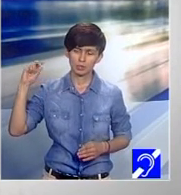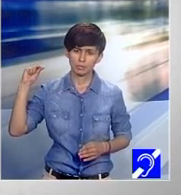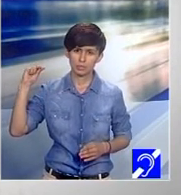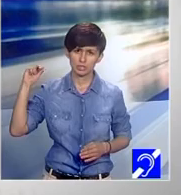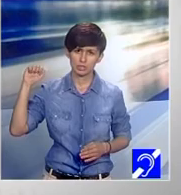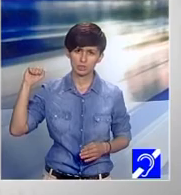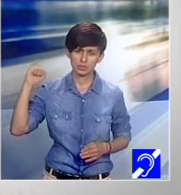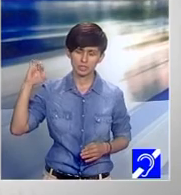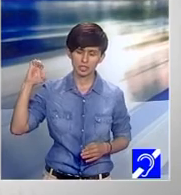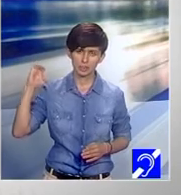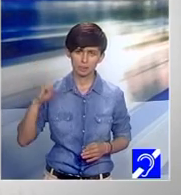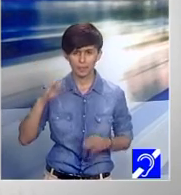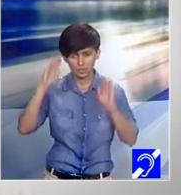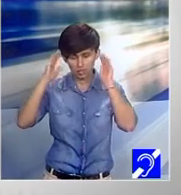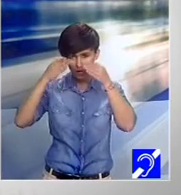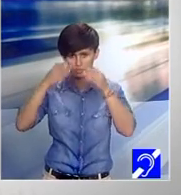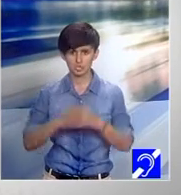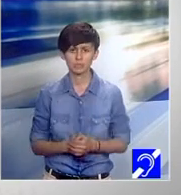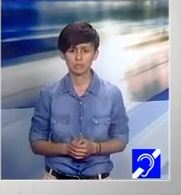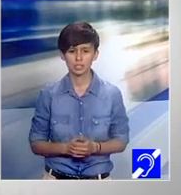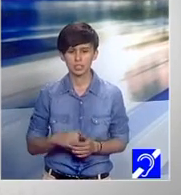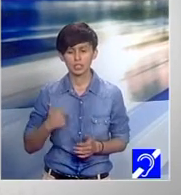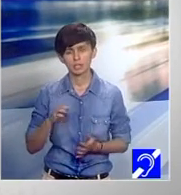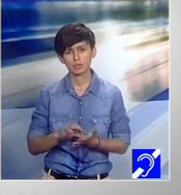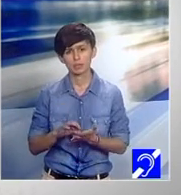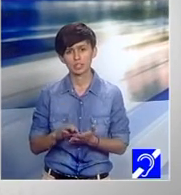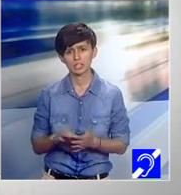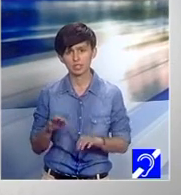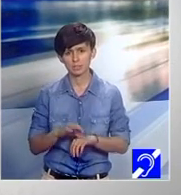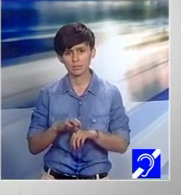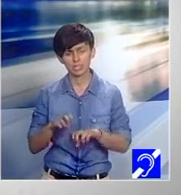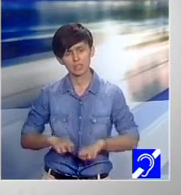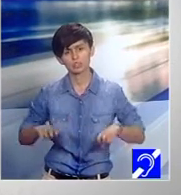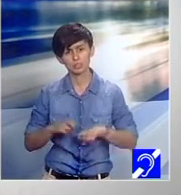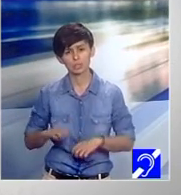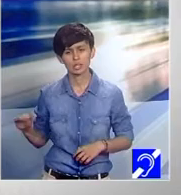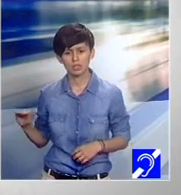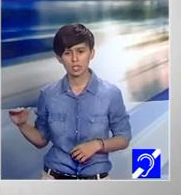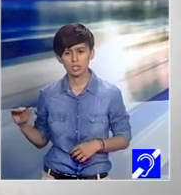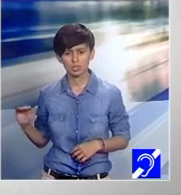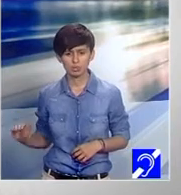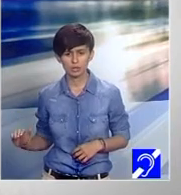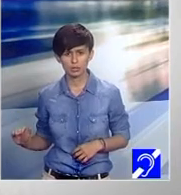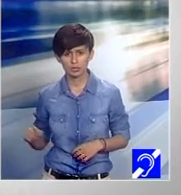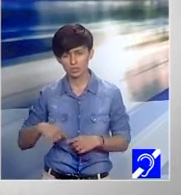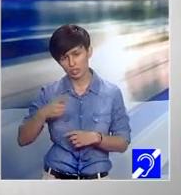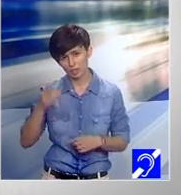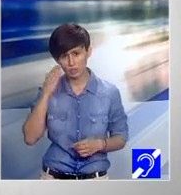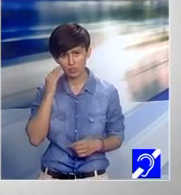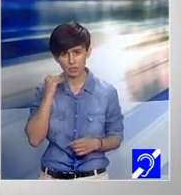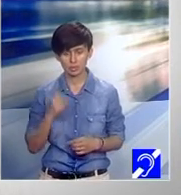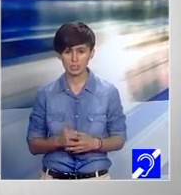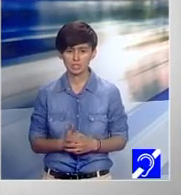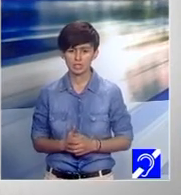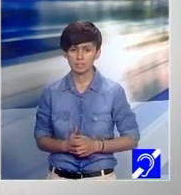autiste. Deci, prima dată l-am diagnosticat pe cel mic și apoi fetița. Că probabil s-ar întreba cineva, bine, doamnă, dacă ai avut un copil confirmat, la